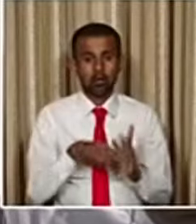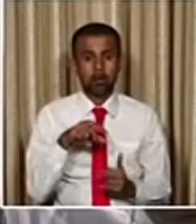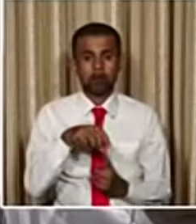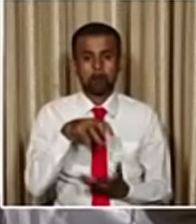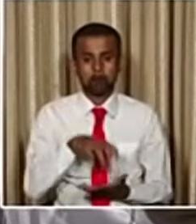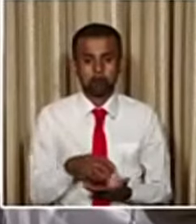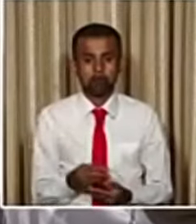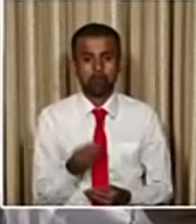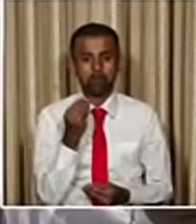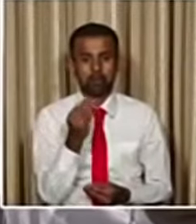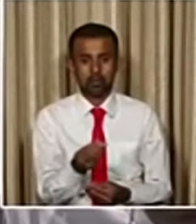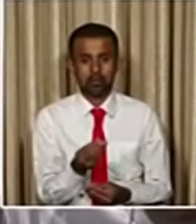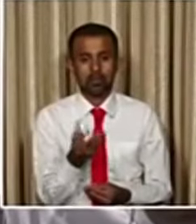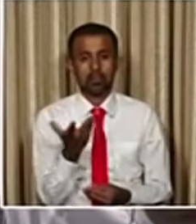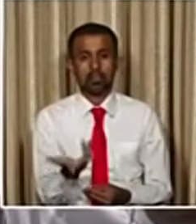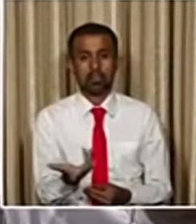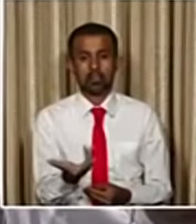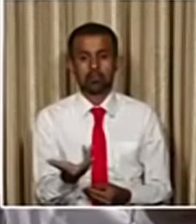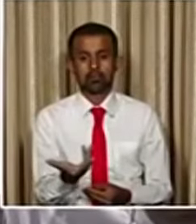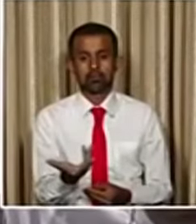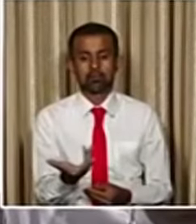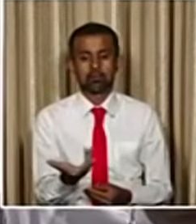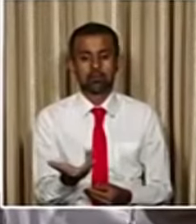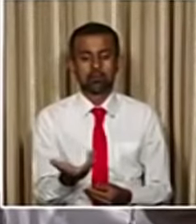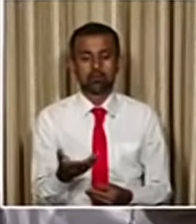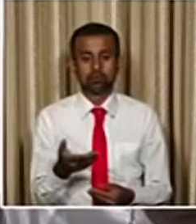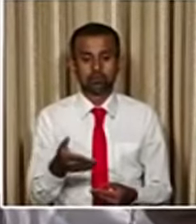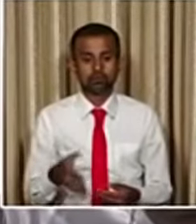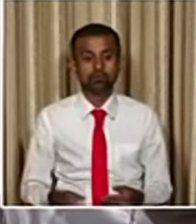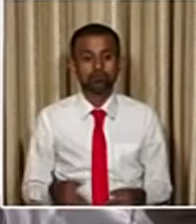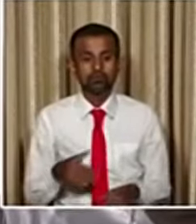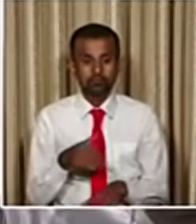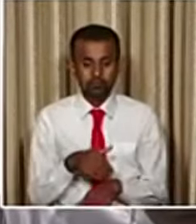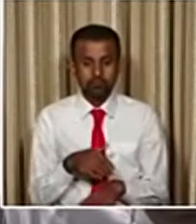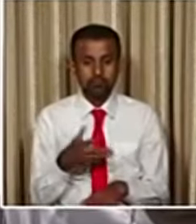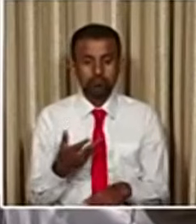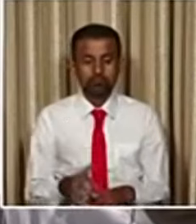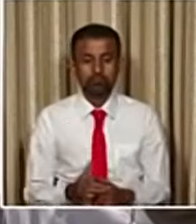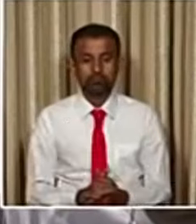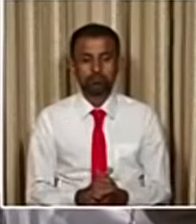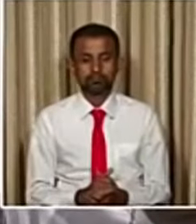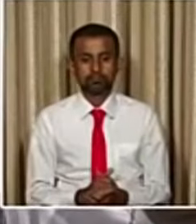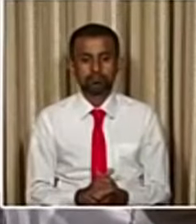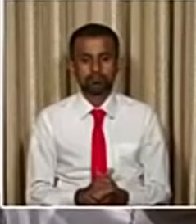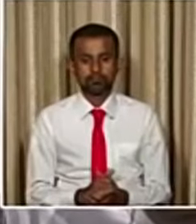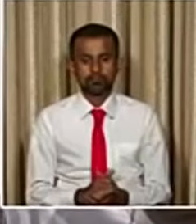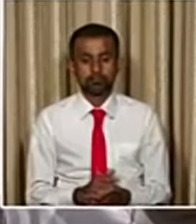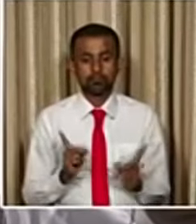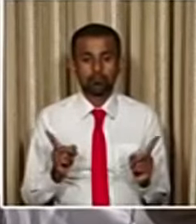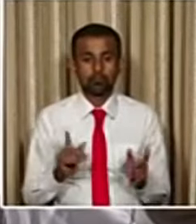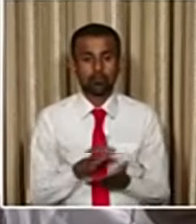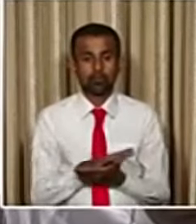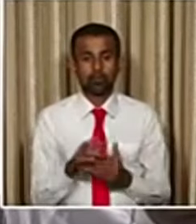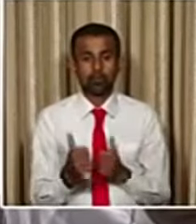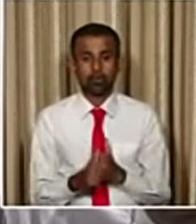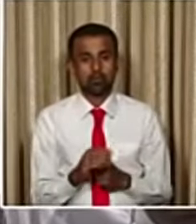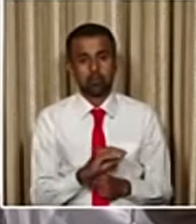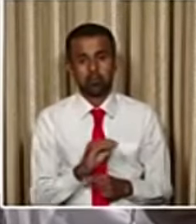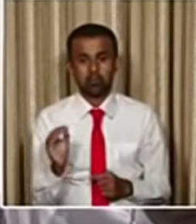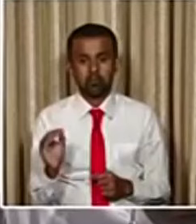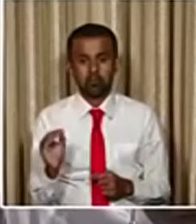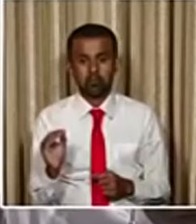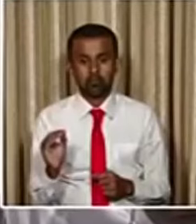දෙන්න කියලා. නමුත් දකුණු පළාත් සභාවට දුන්නේත් නැහැ. දැන් වෙලා තියෙන ගරු ඇමැතිතුමනි ඔබතුමාගෙන් ගෞරවයෙන් ඉල්ලන කාරණාව දැන් මේ ක්‍රීඩා පිටි හරි ගැස්සුවට පස්සේ දැන්